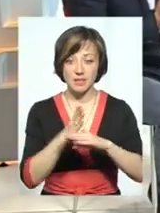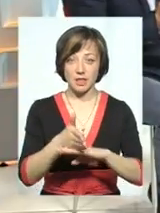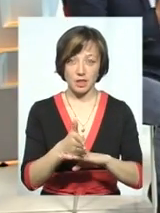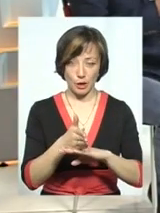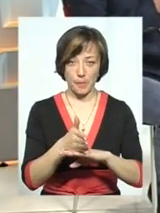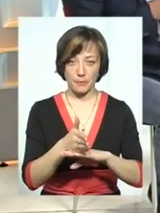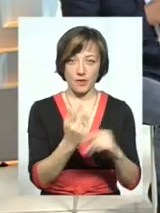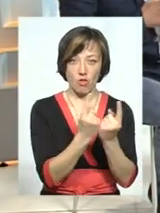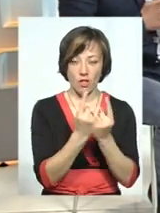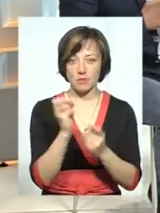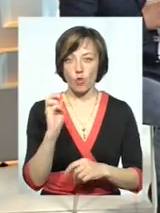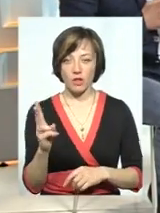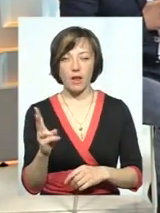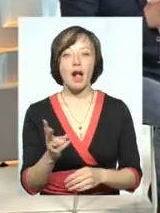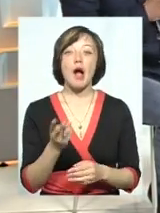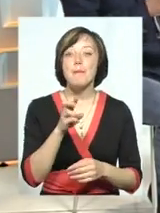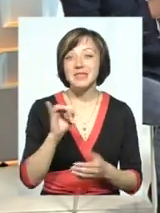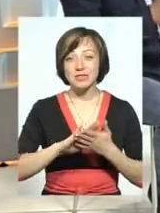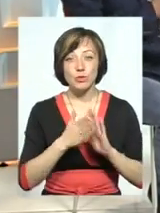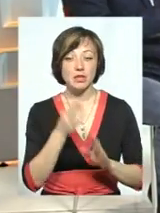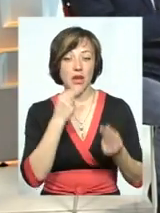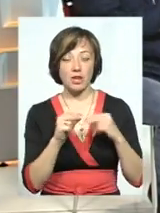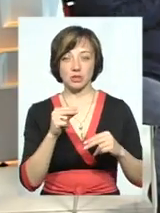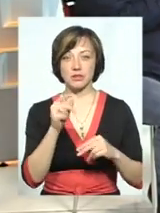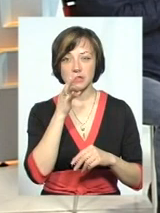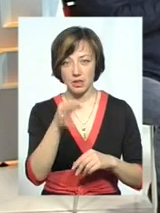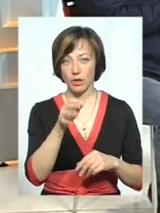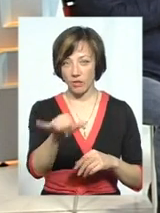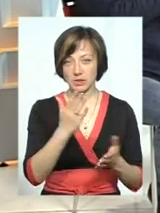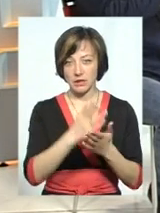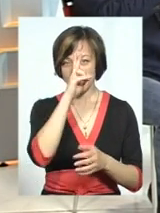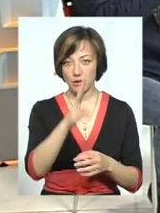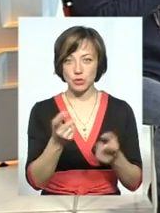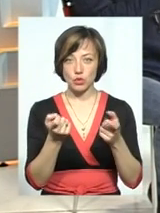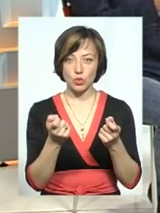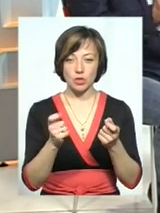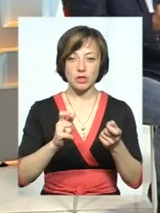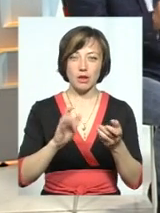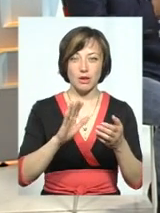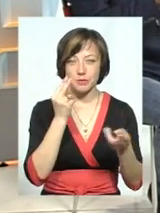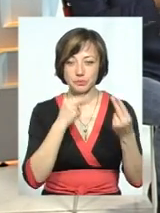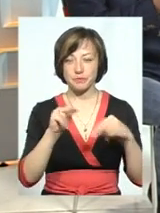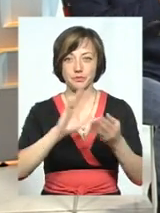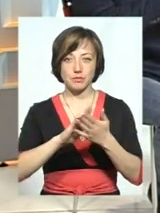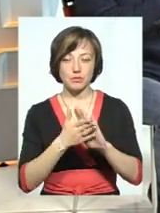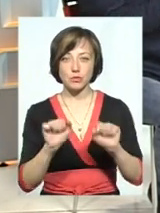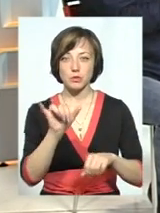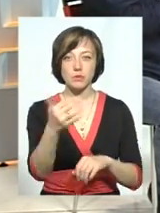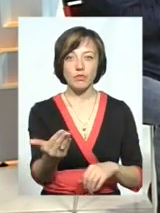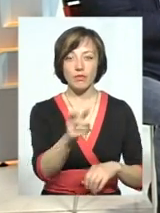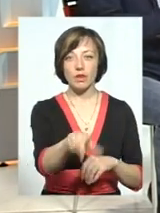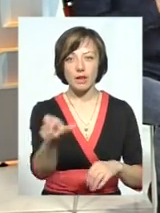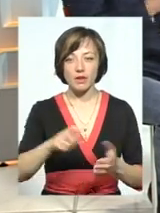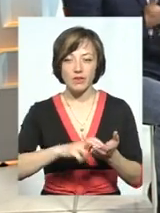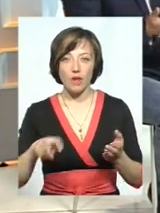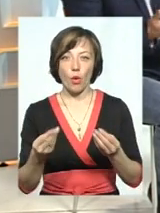соцмережі. Напевно, ситуація була трошки не така, якби сказали, дивіться, у вас є 2 місяці для того, щоб трошки диверсифікувати і, можливо, ваших клієнтів